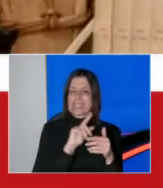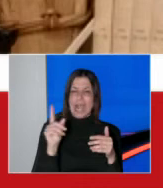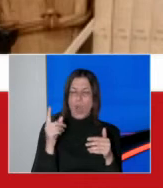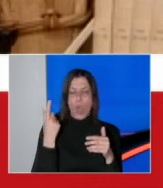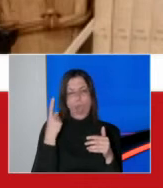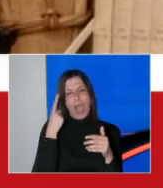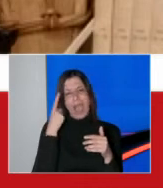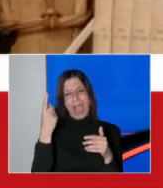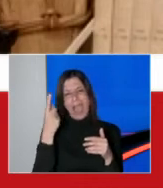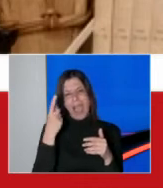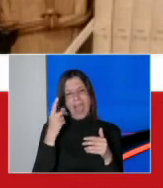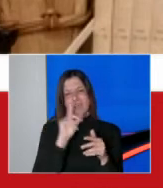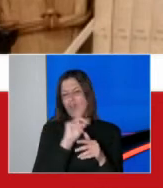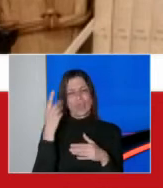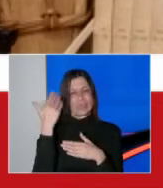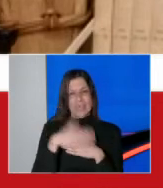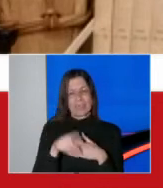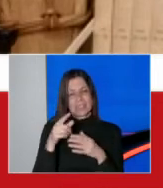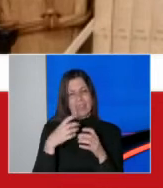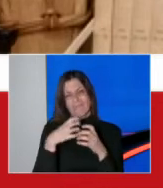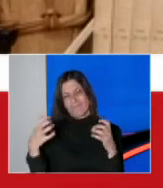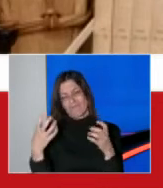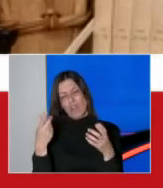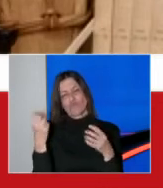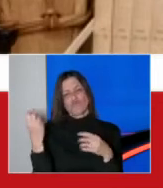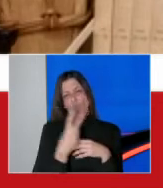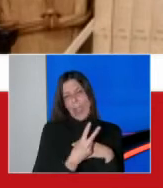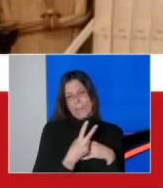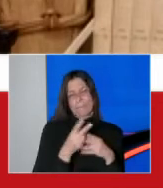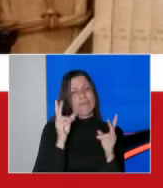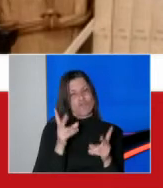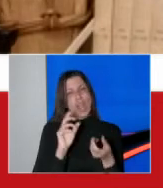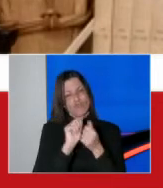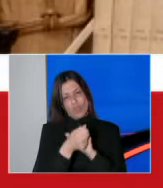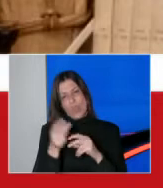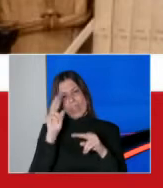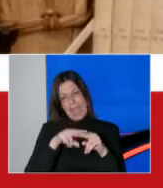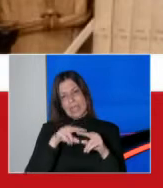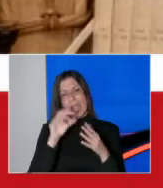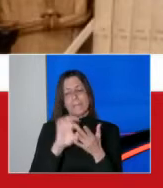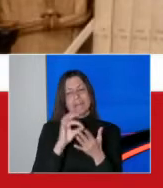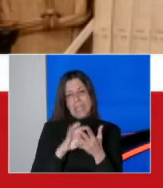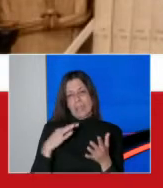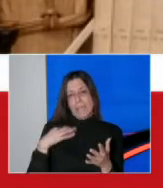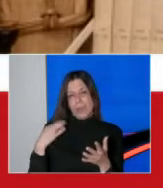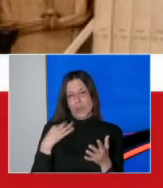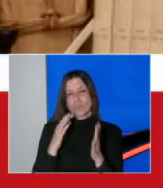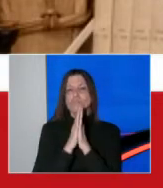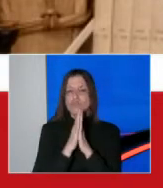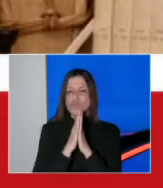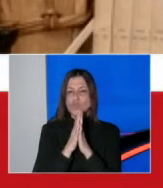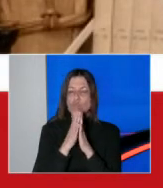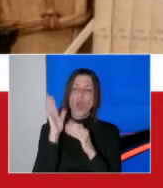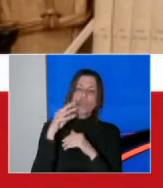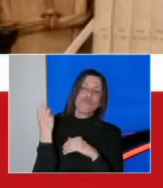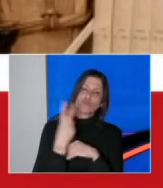הערכה בלתי נגמרת, זה הערכה לשבועיים, אם אינני טועה, כך שאפשר גם לשנות את זה לאחר מכן. במשרד הבריאות ביקשו בסך הכל עוד